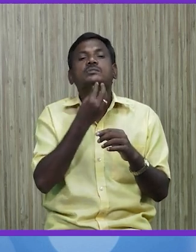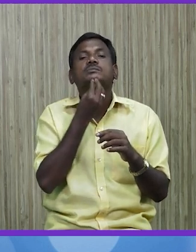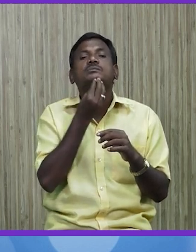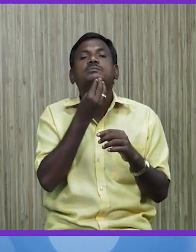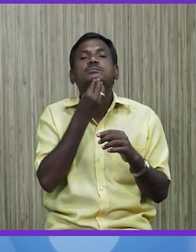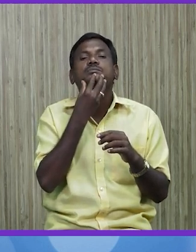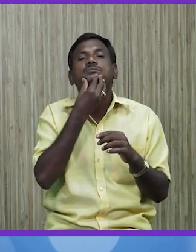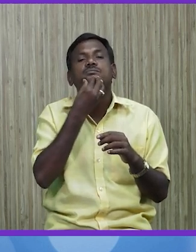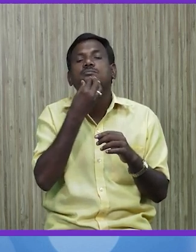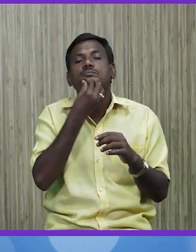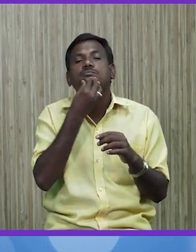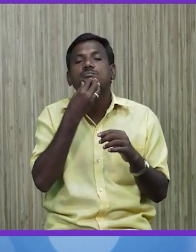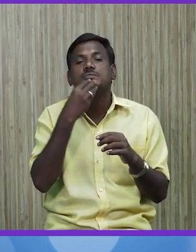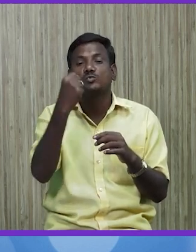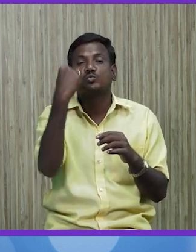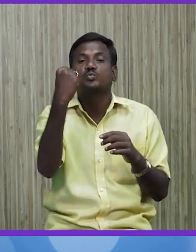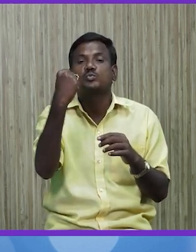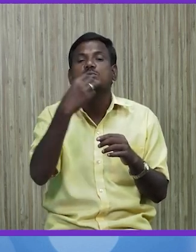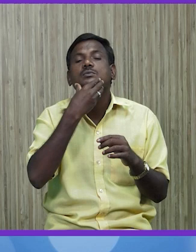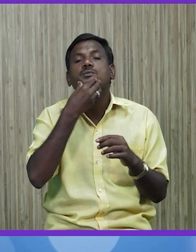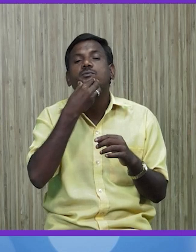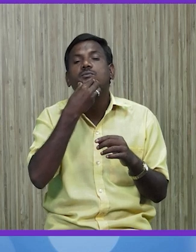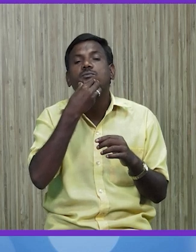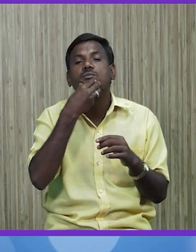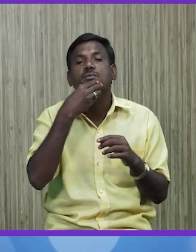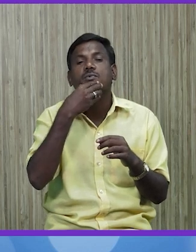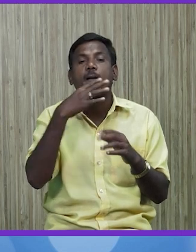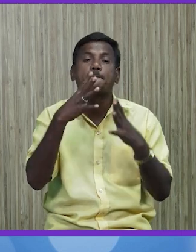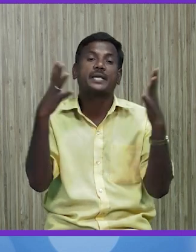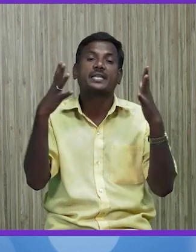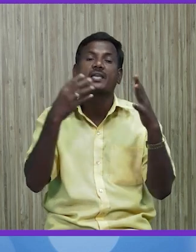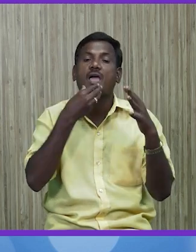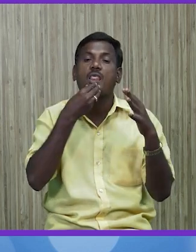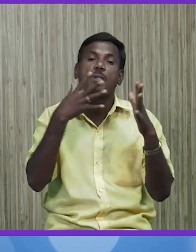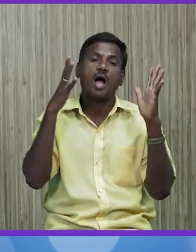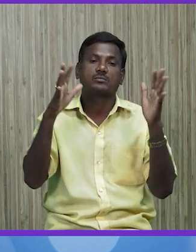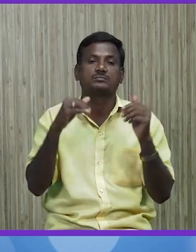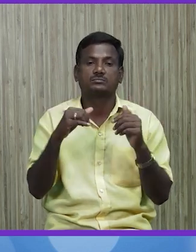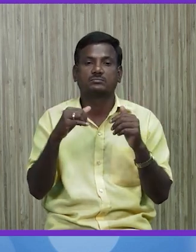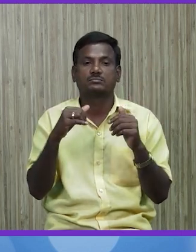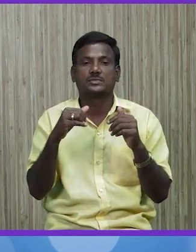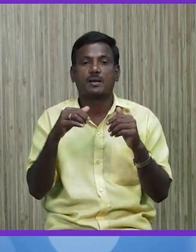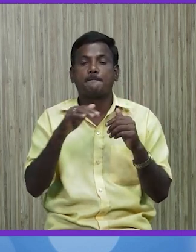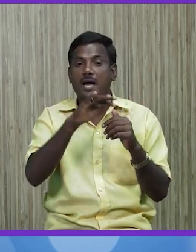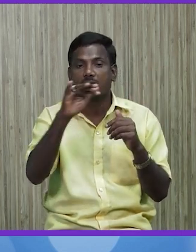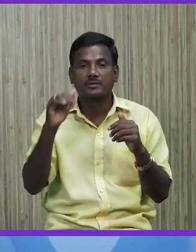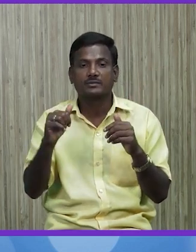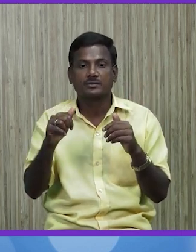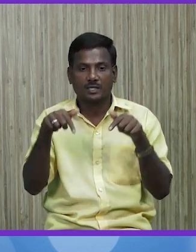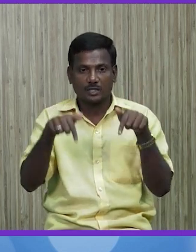மிகவும் உருதியானதும் மிகவும் பெரிய எலும்பும் ஆகும் மானவர்களே